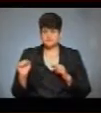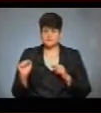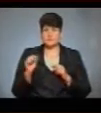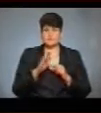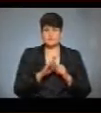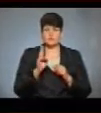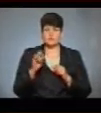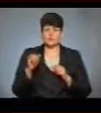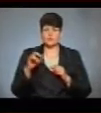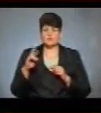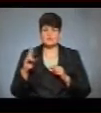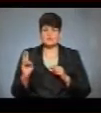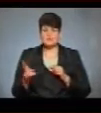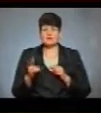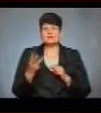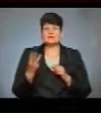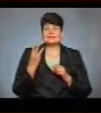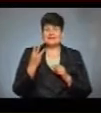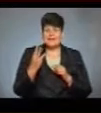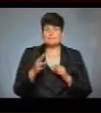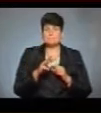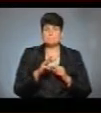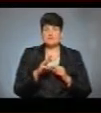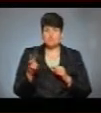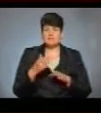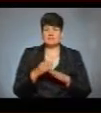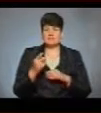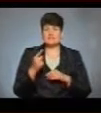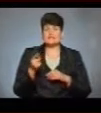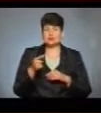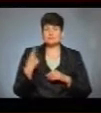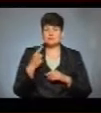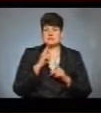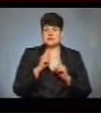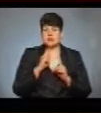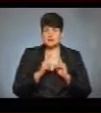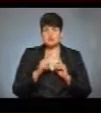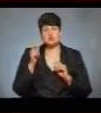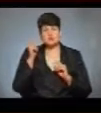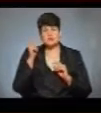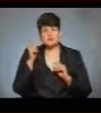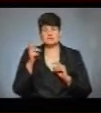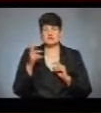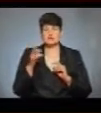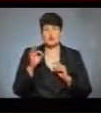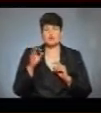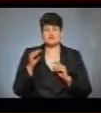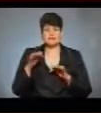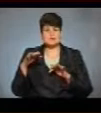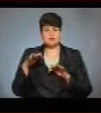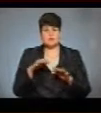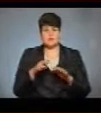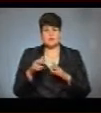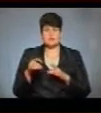Віктора Кузяка, 3 мільйони на будівництво виділила тільки Тернопільська обласна рада. Чортківська офензива – це наступальна військова